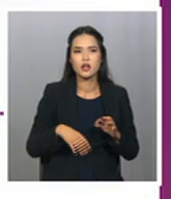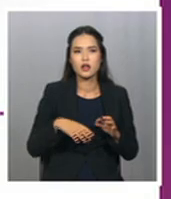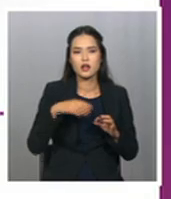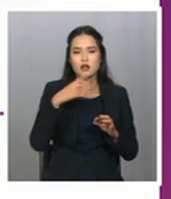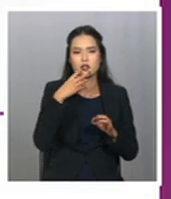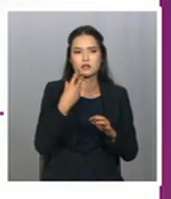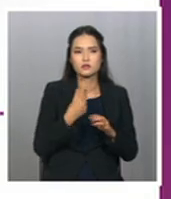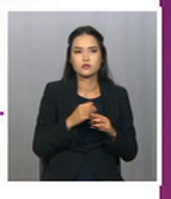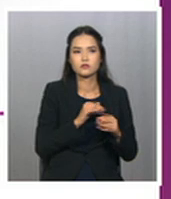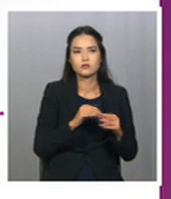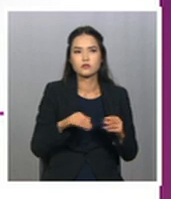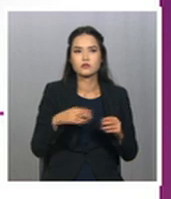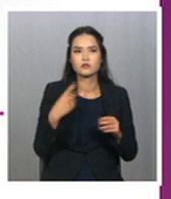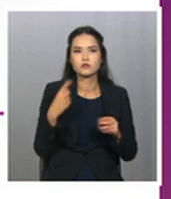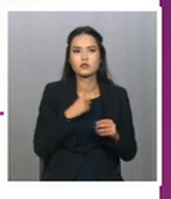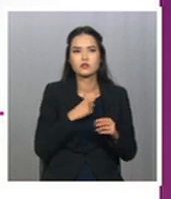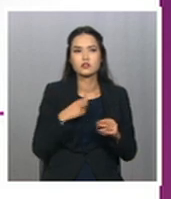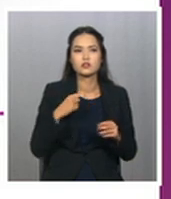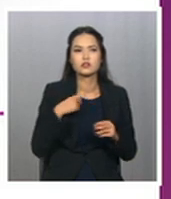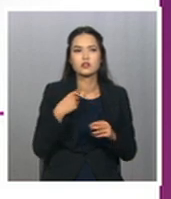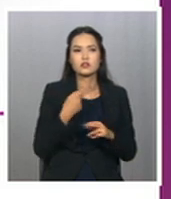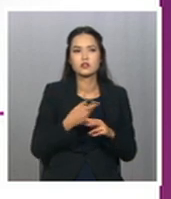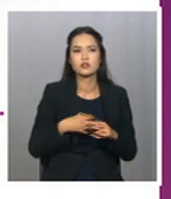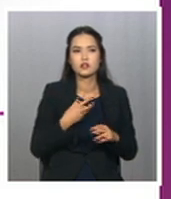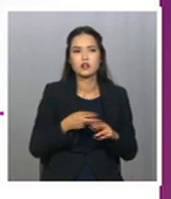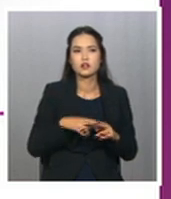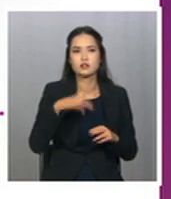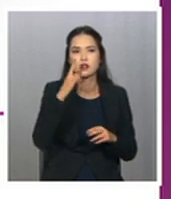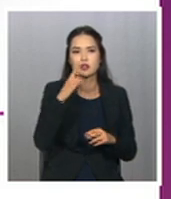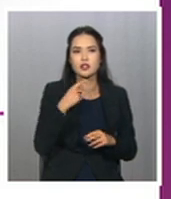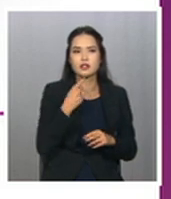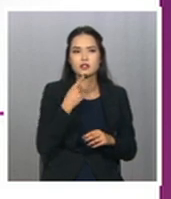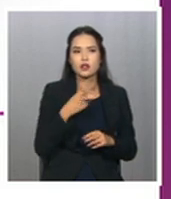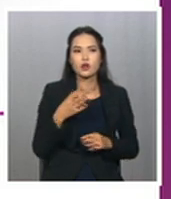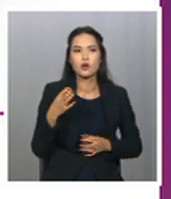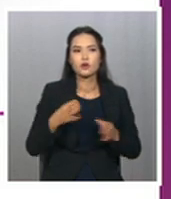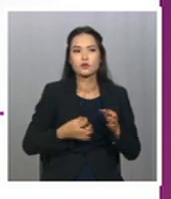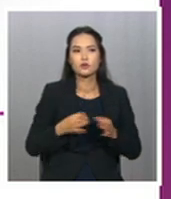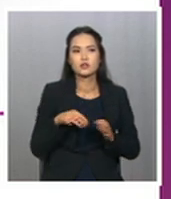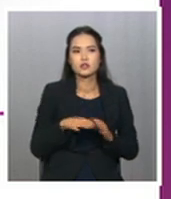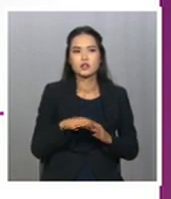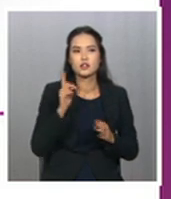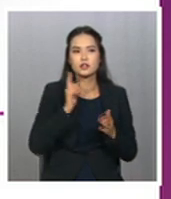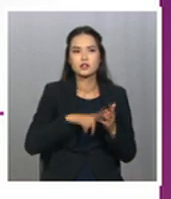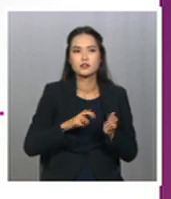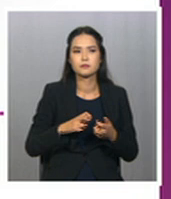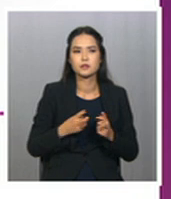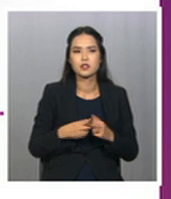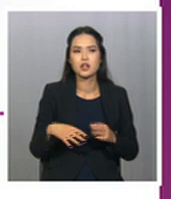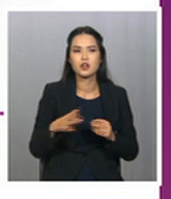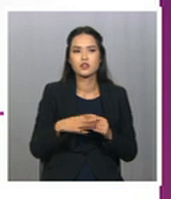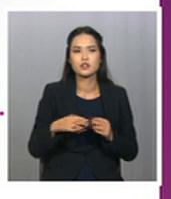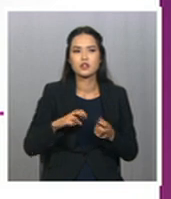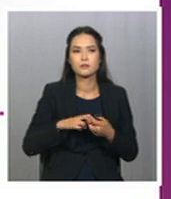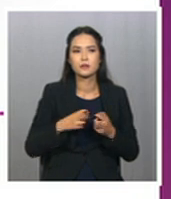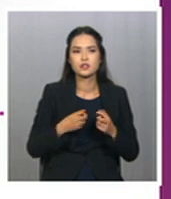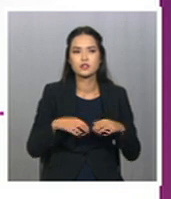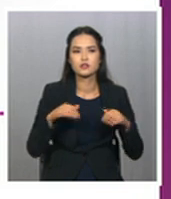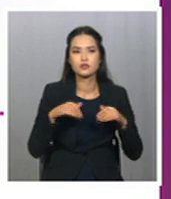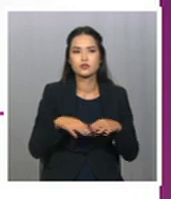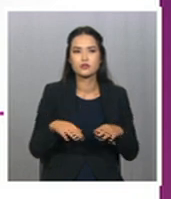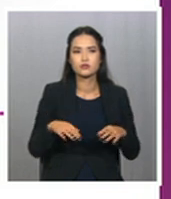тұрды. Оның ең басты тармақтары қазақ тілі, сот ісі, діни мәселелер, жер мәселелердің шешудің